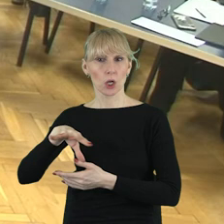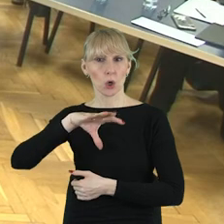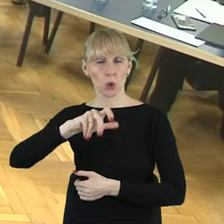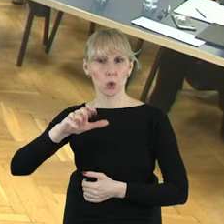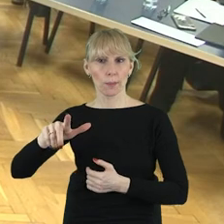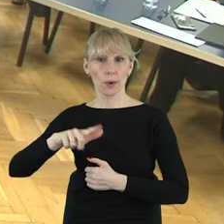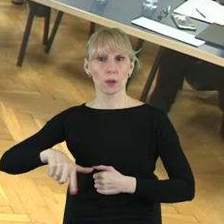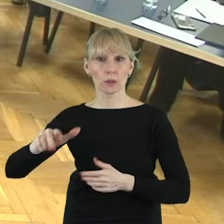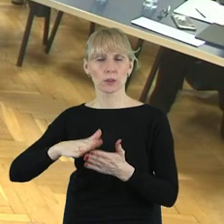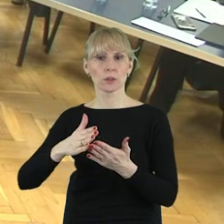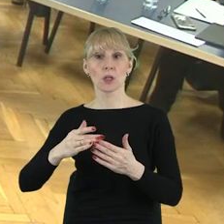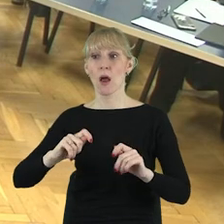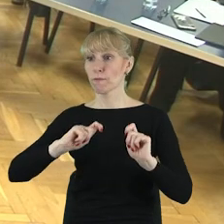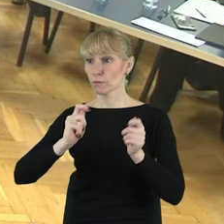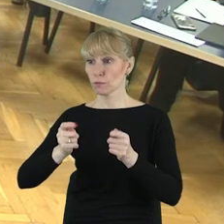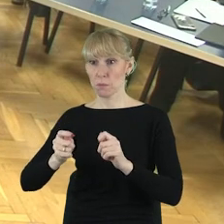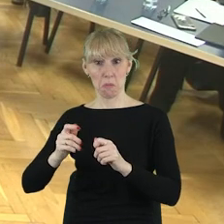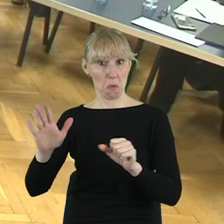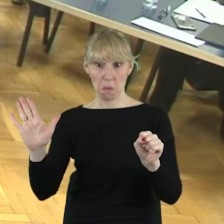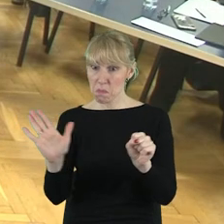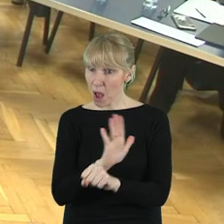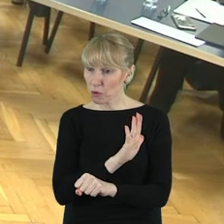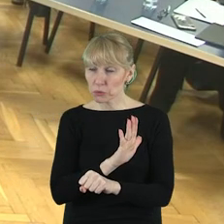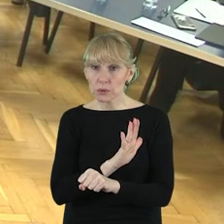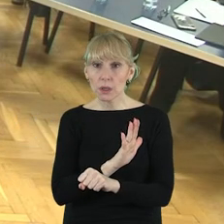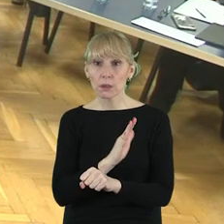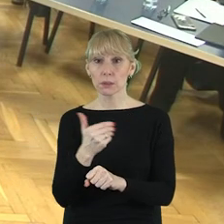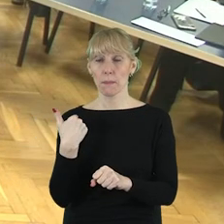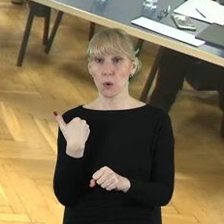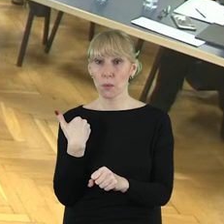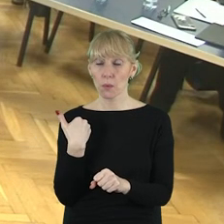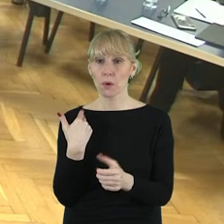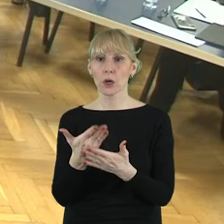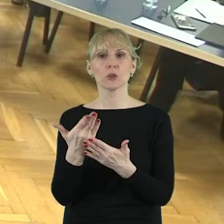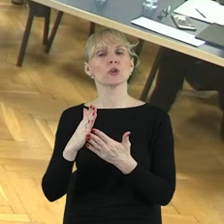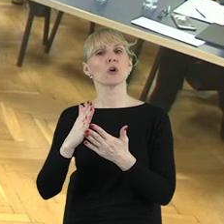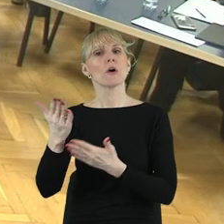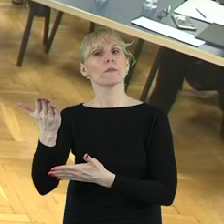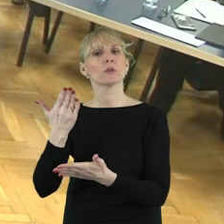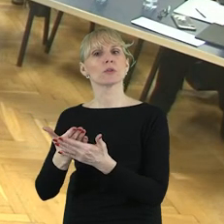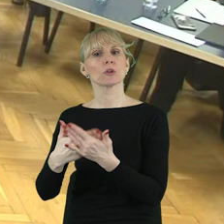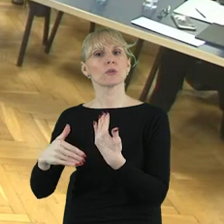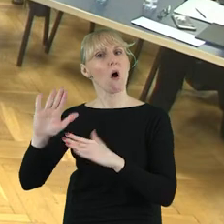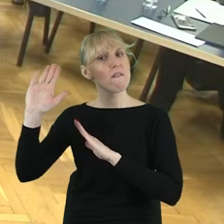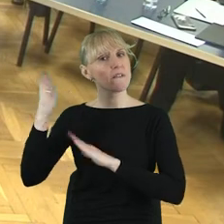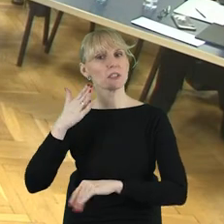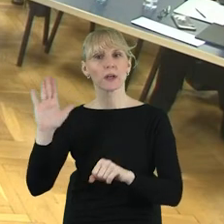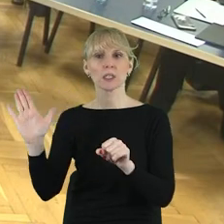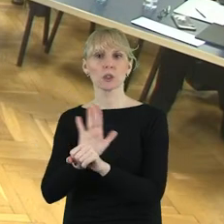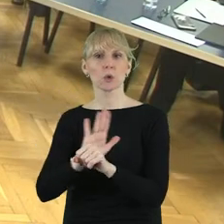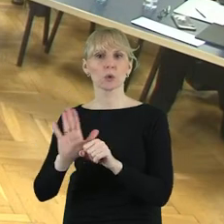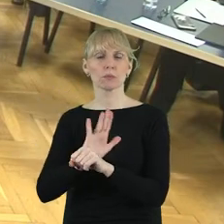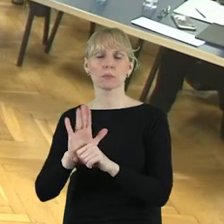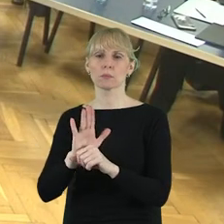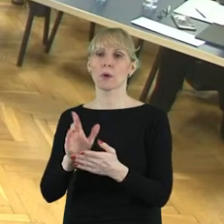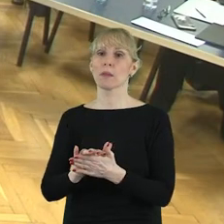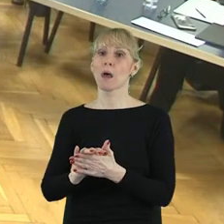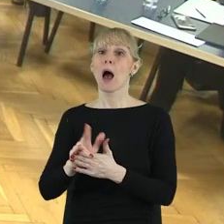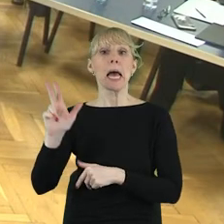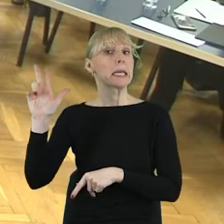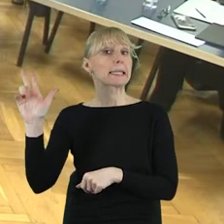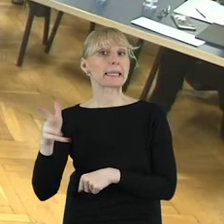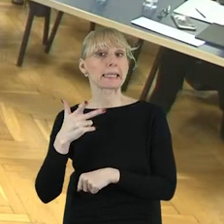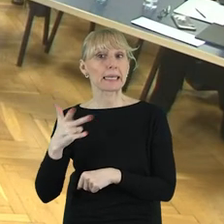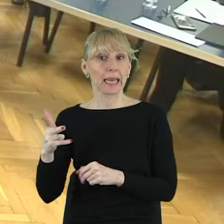te lokalne grupy działania złożone były kompletne, czy wnioskodawca został wezwany do uzupełnień, kiedy